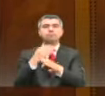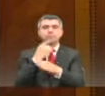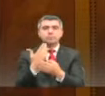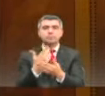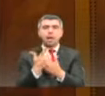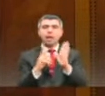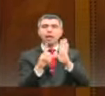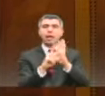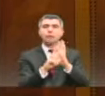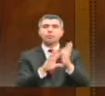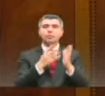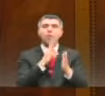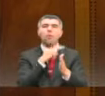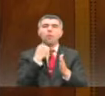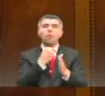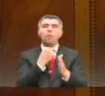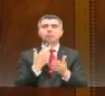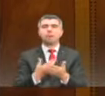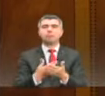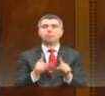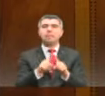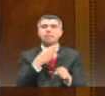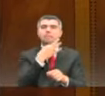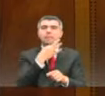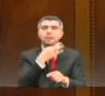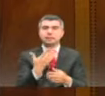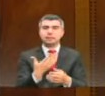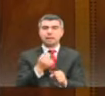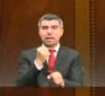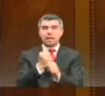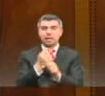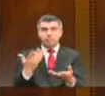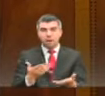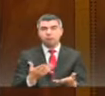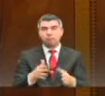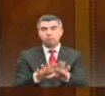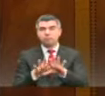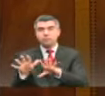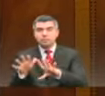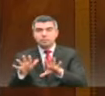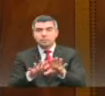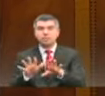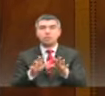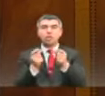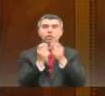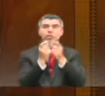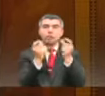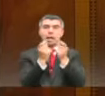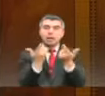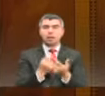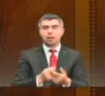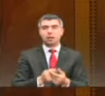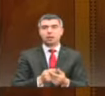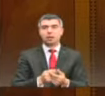التشريعي كما على مستوى تبسيط المساطر وعلى مستوى تسهيل حياة المقاولة